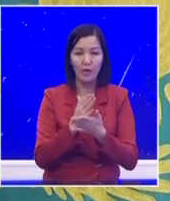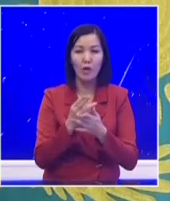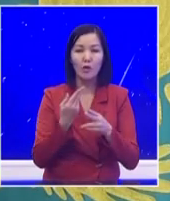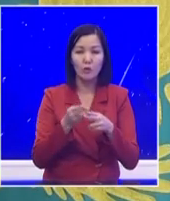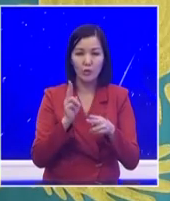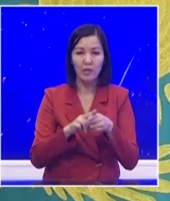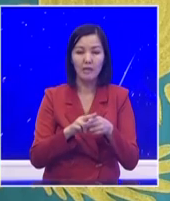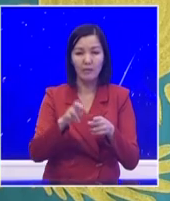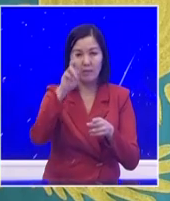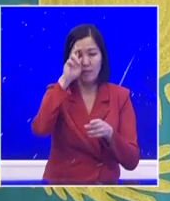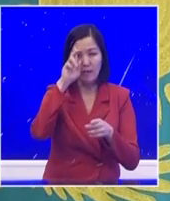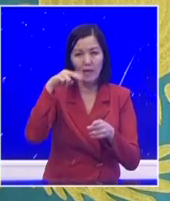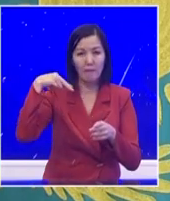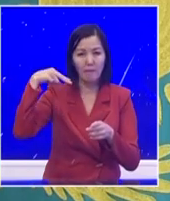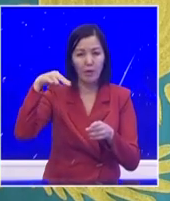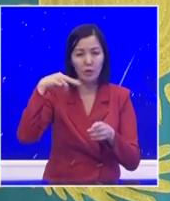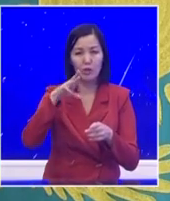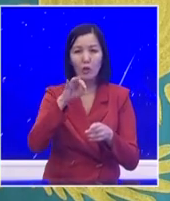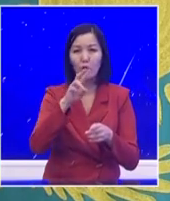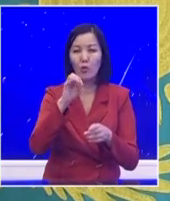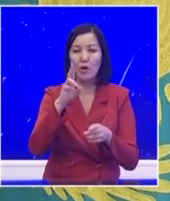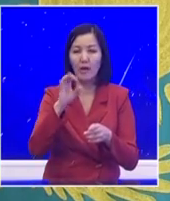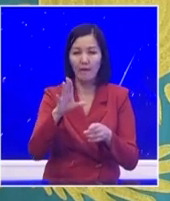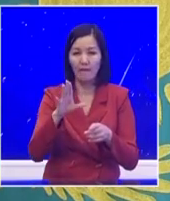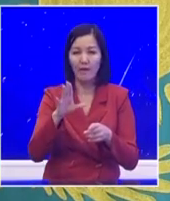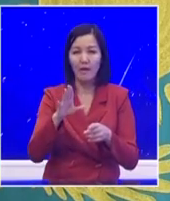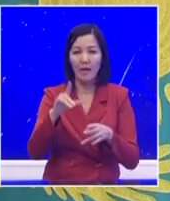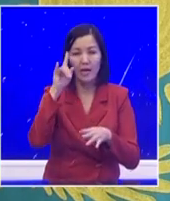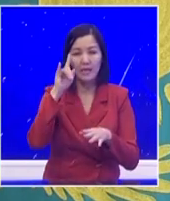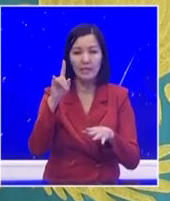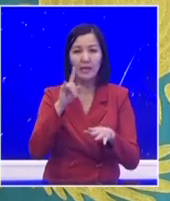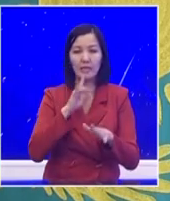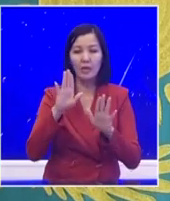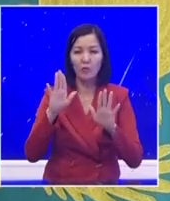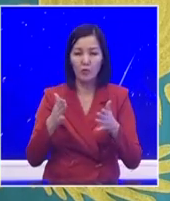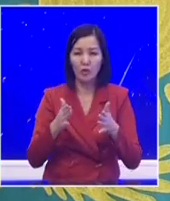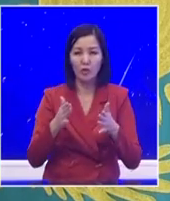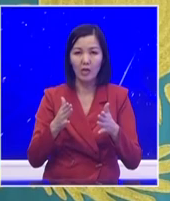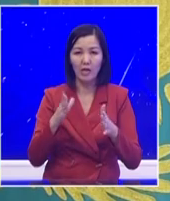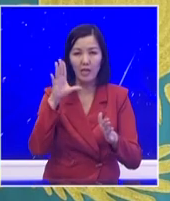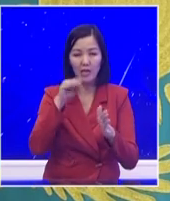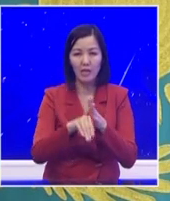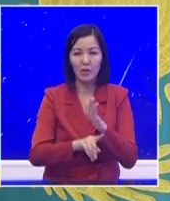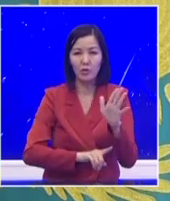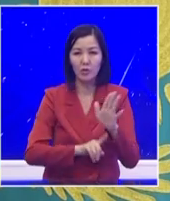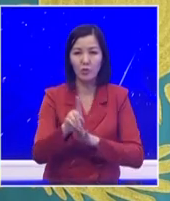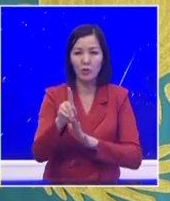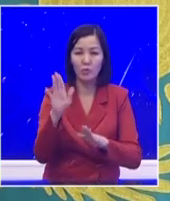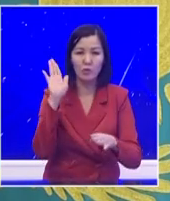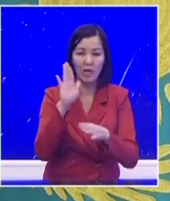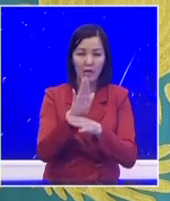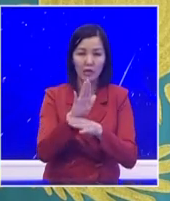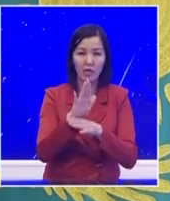Мемлекет басшысы Қасым Жомарт Кемелұлы Тоқаев елде төтенше жағдай енгізу туралы жарлық